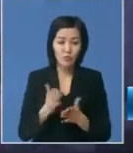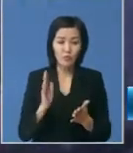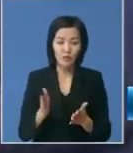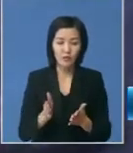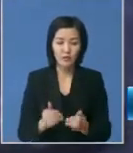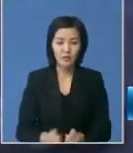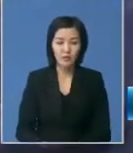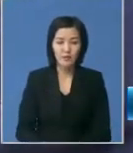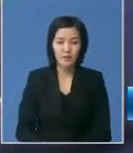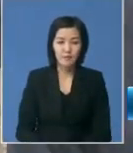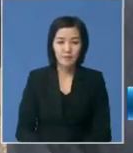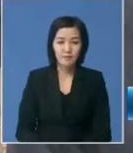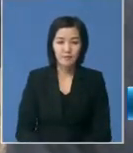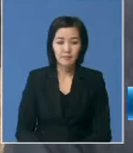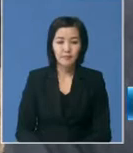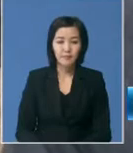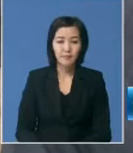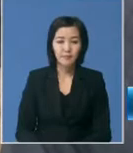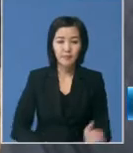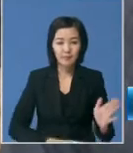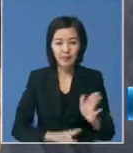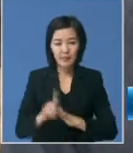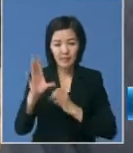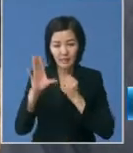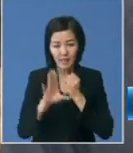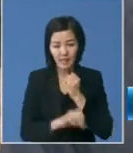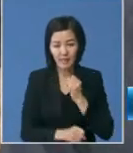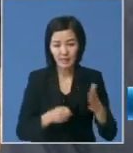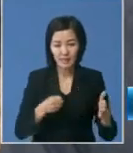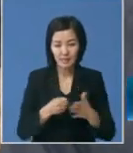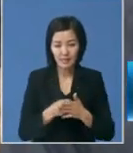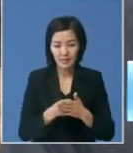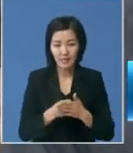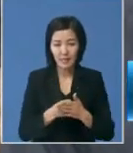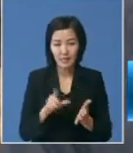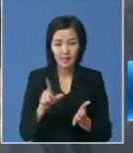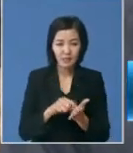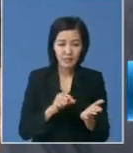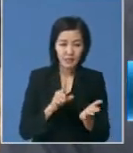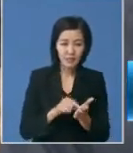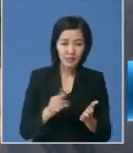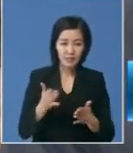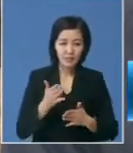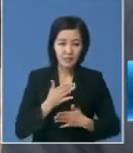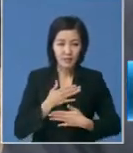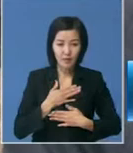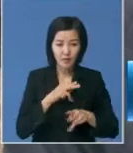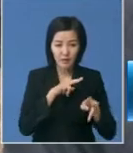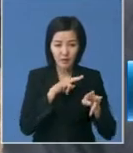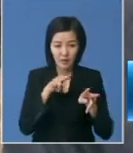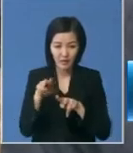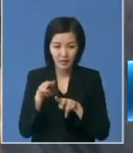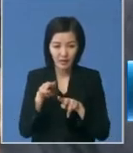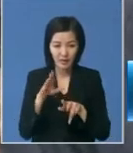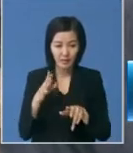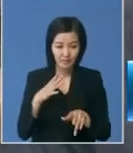оң әсерін тигізіп отыр. Басынан аяғына шейін зейнеткер ретінде мен қадағалап келіп